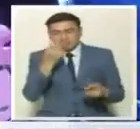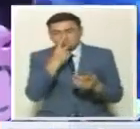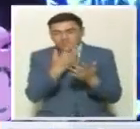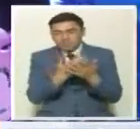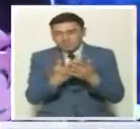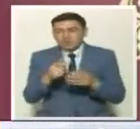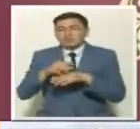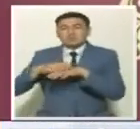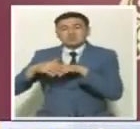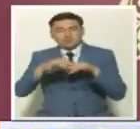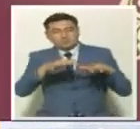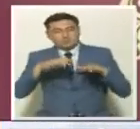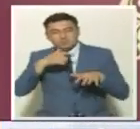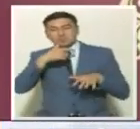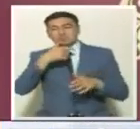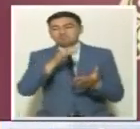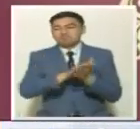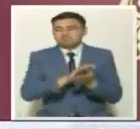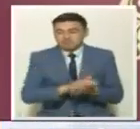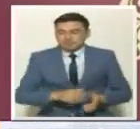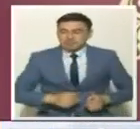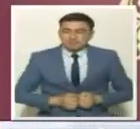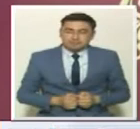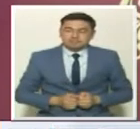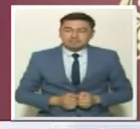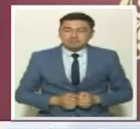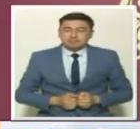тіледі. Президентіміз жастарды қолдау